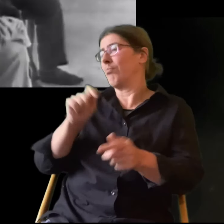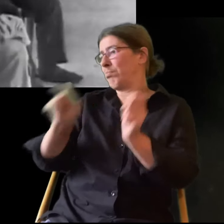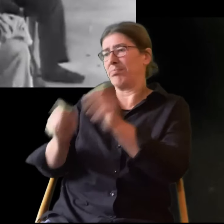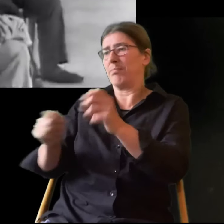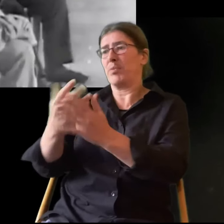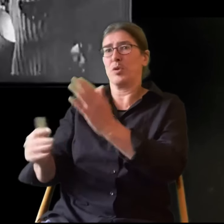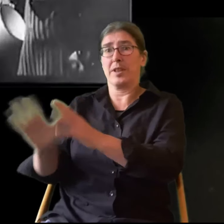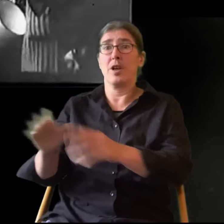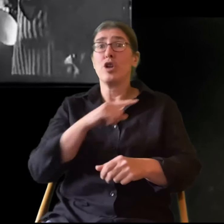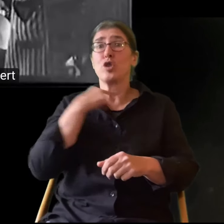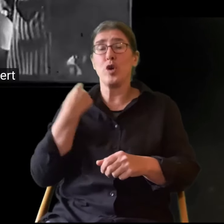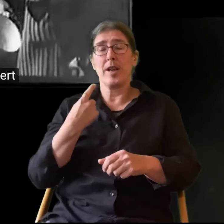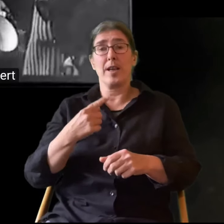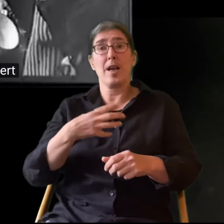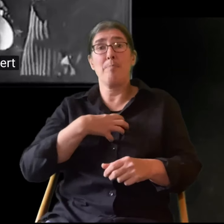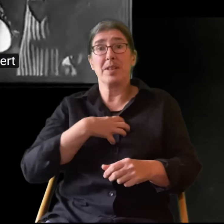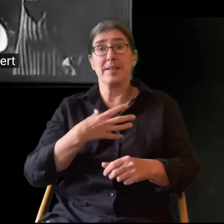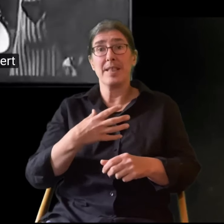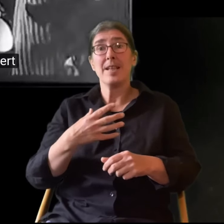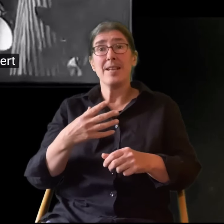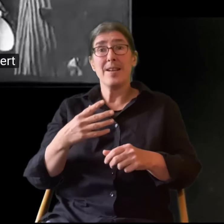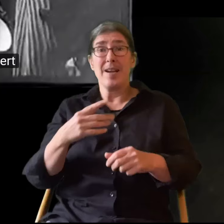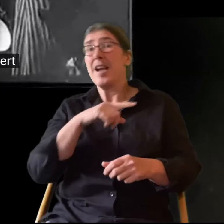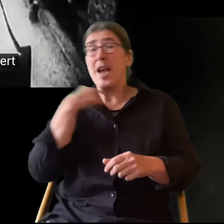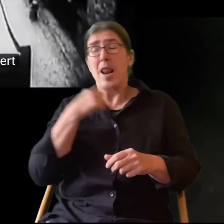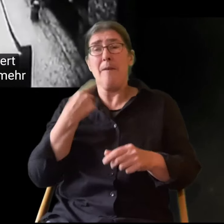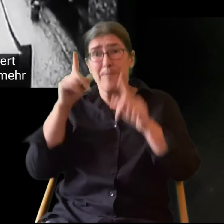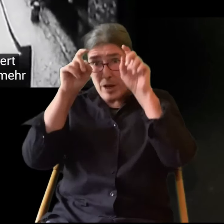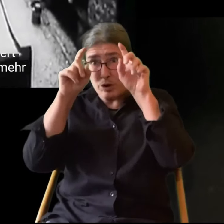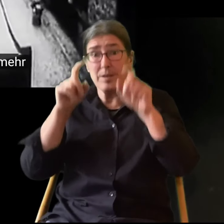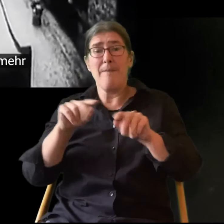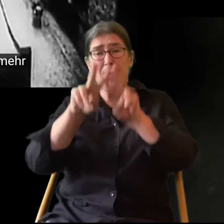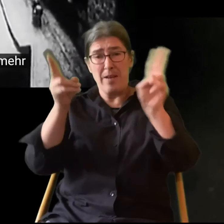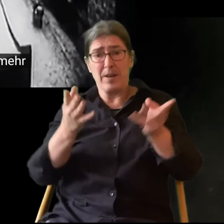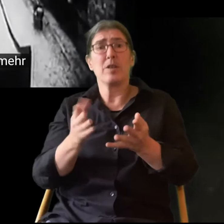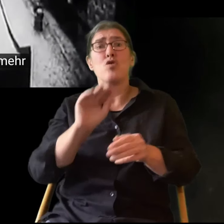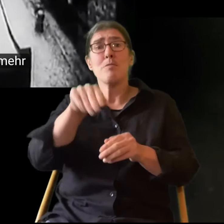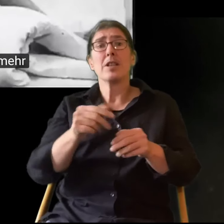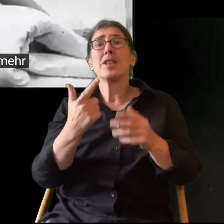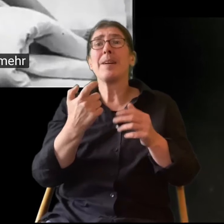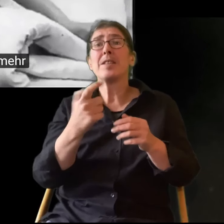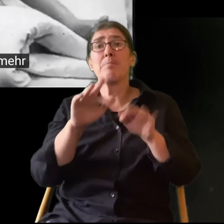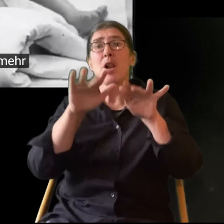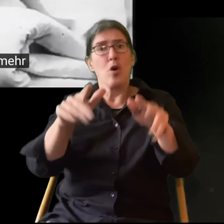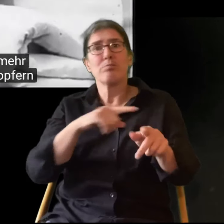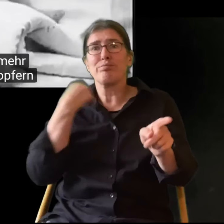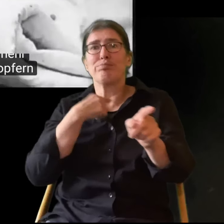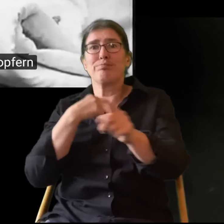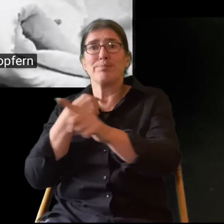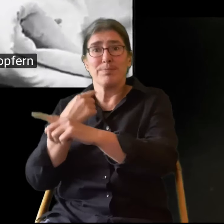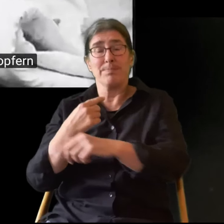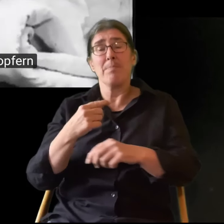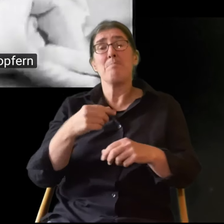Tödliche Grippe. Ein Killervirus fordert weltweit über 20 Millionen Opfer, mehr als der Erste Weltkrieg. Unter den